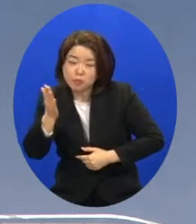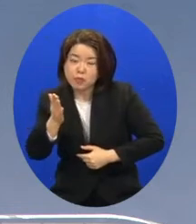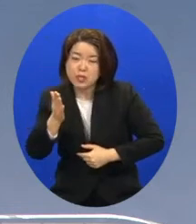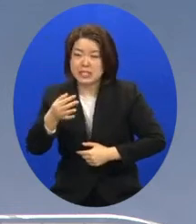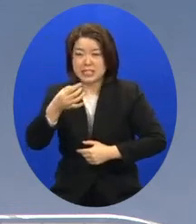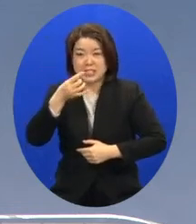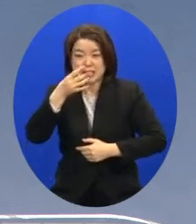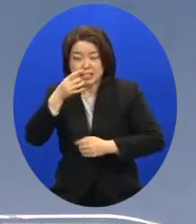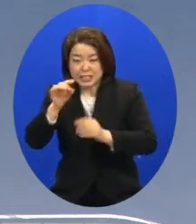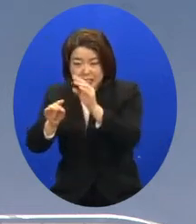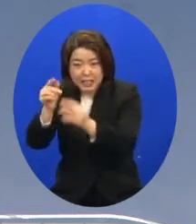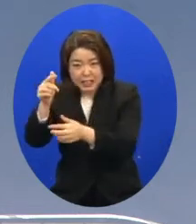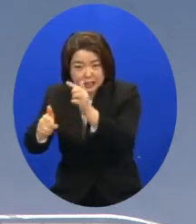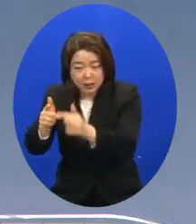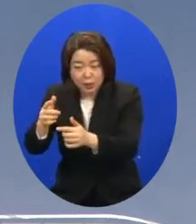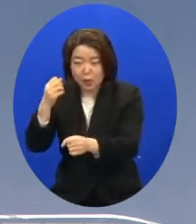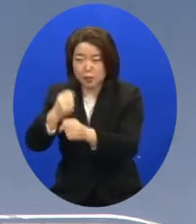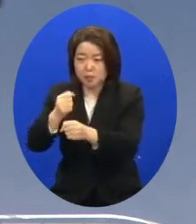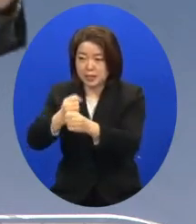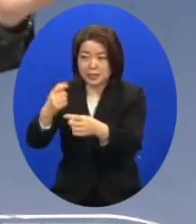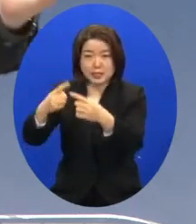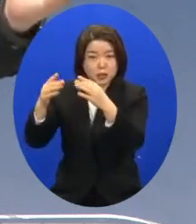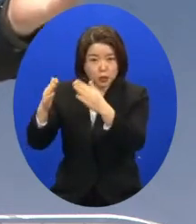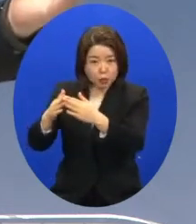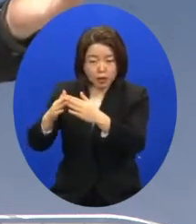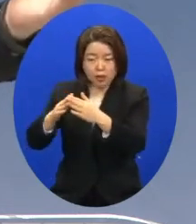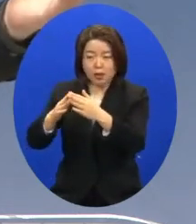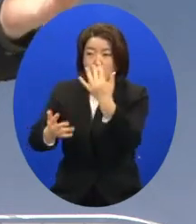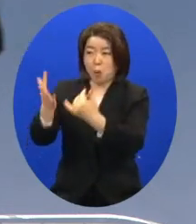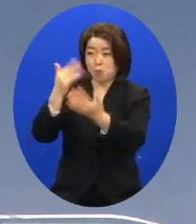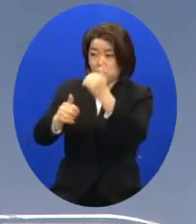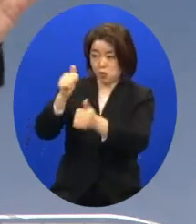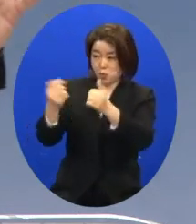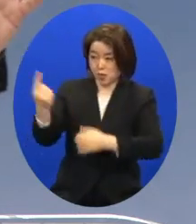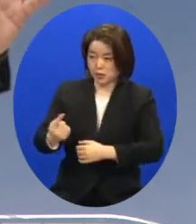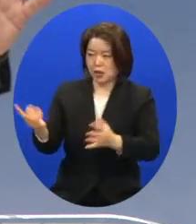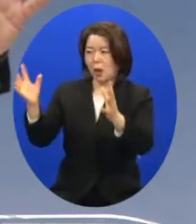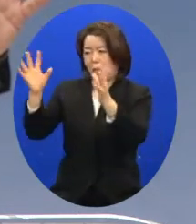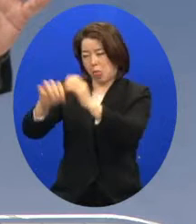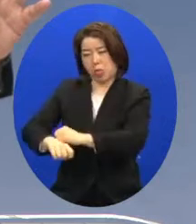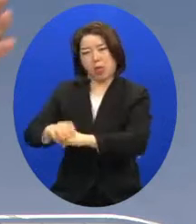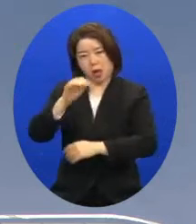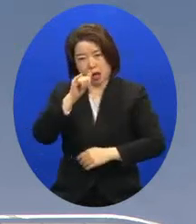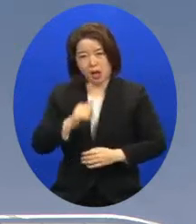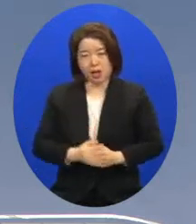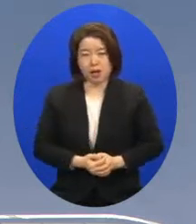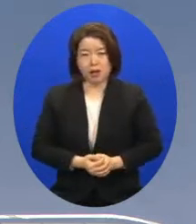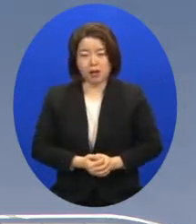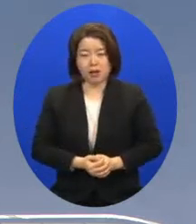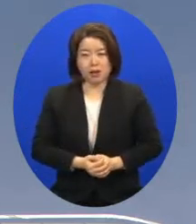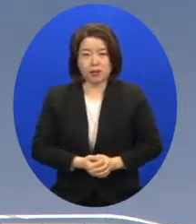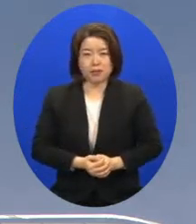만든 교회가 있는데 이런 교회는 다 불타 버림 불 시험이 올 때